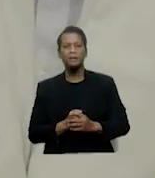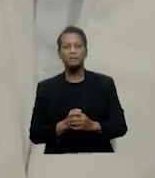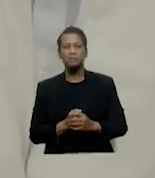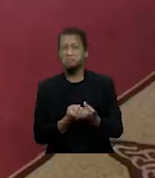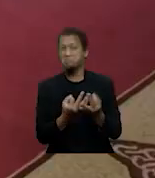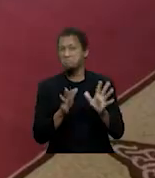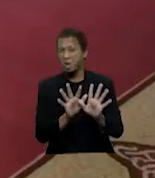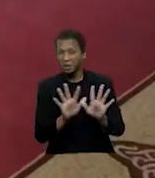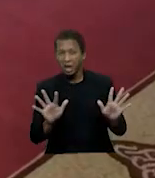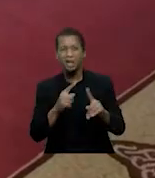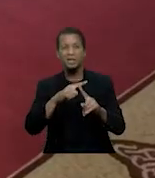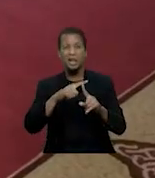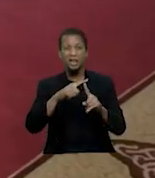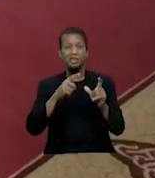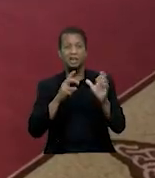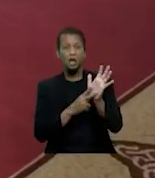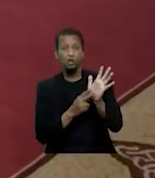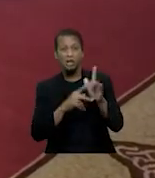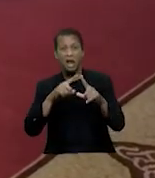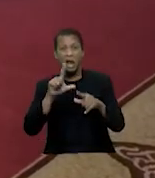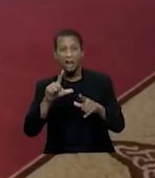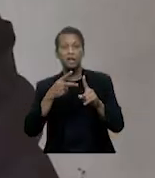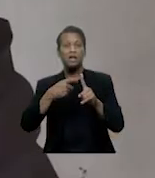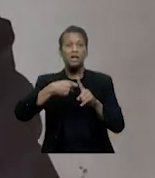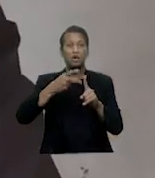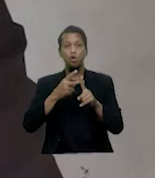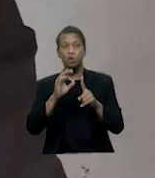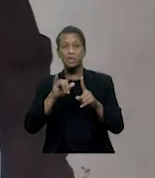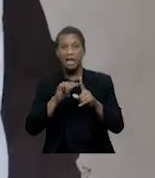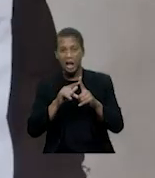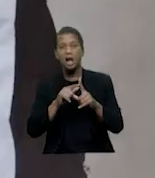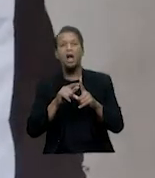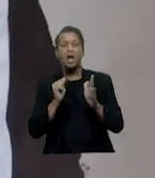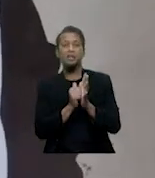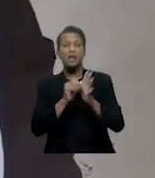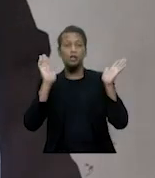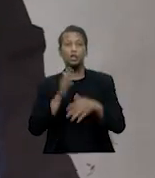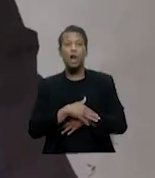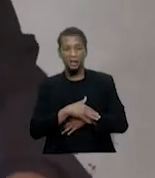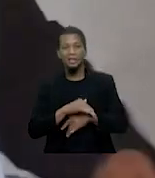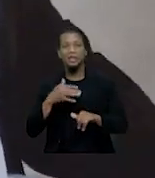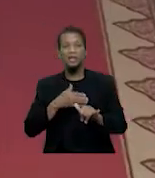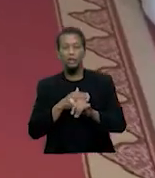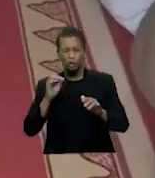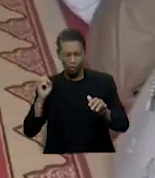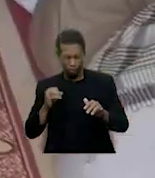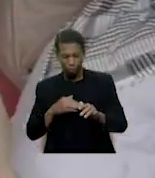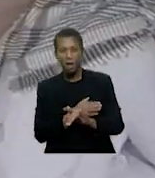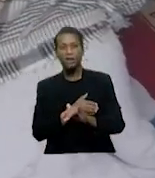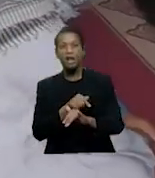ratusan Jamaah Tarekat naqsabandiyah Al kholidiyah jalalia menggelar sholat Idul Adha di pondok pesantren darussofa